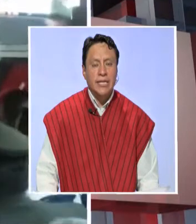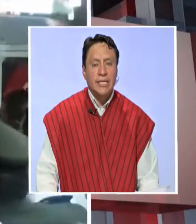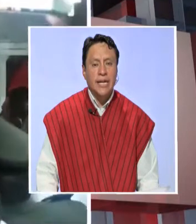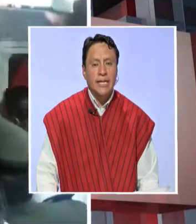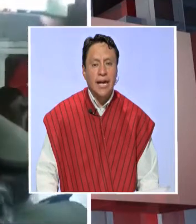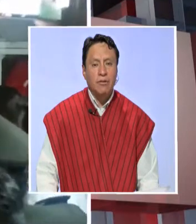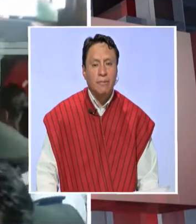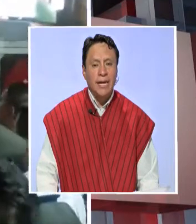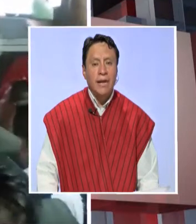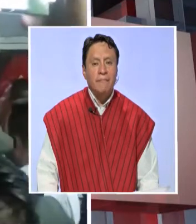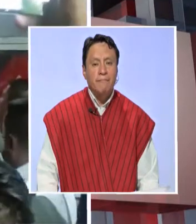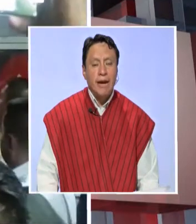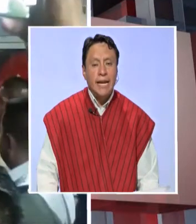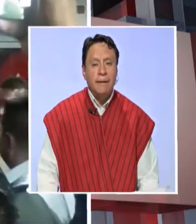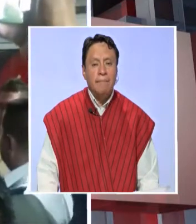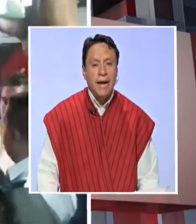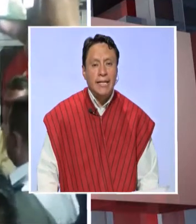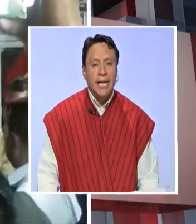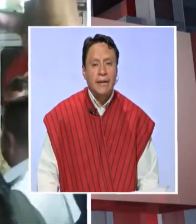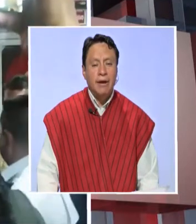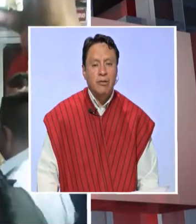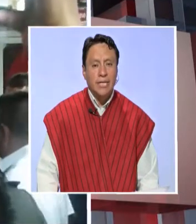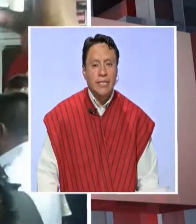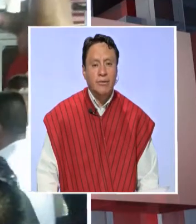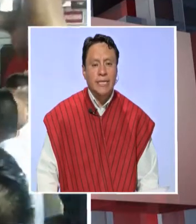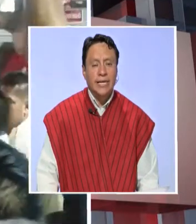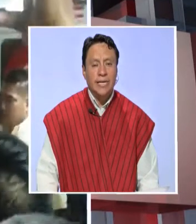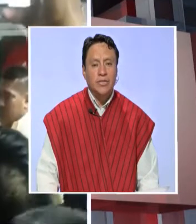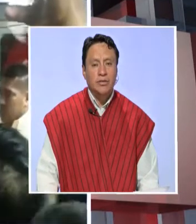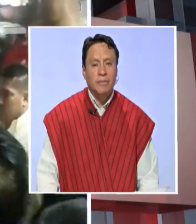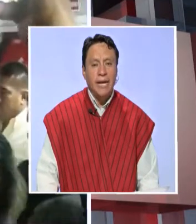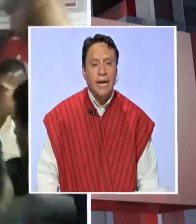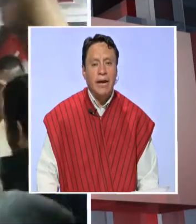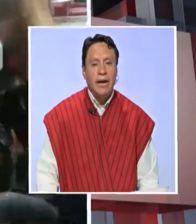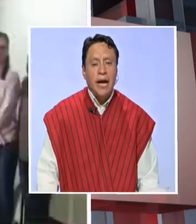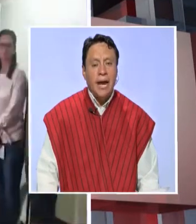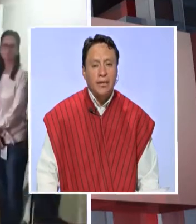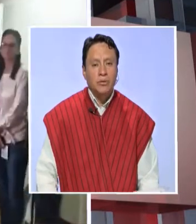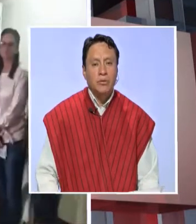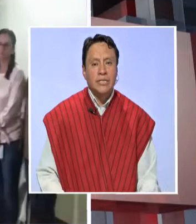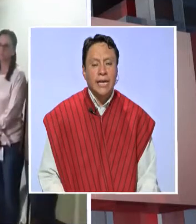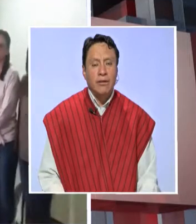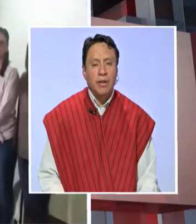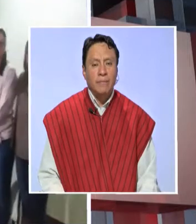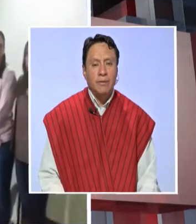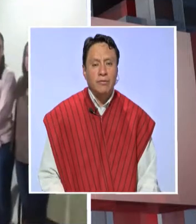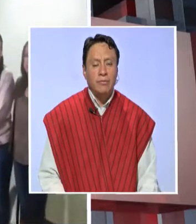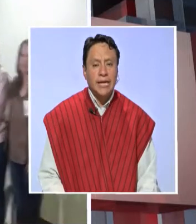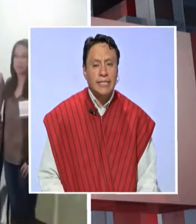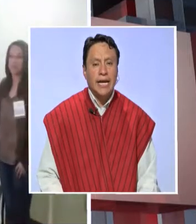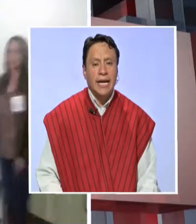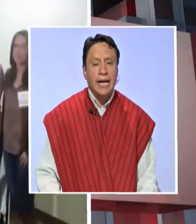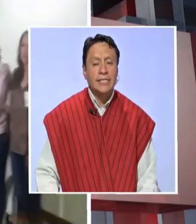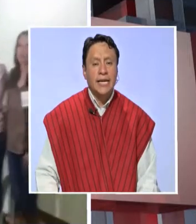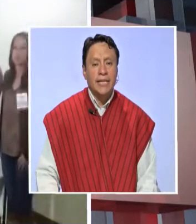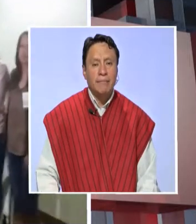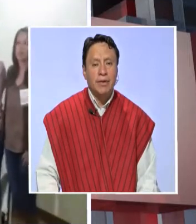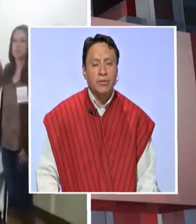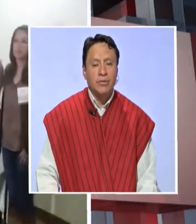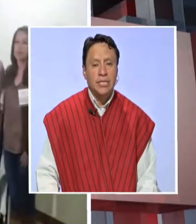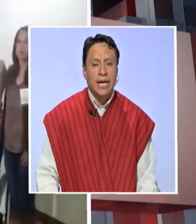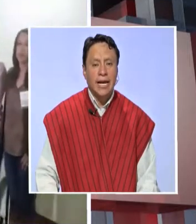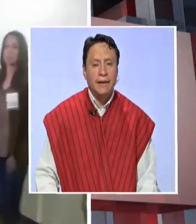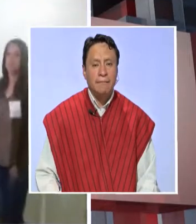Ima, Wichkashka, Tiakupi, Mana Pacta, Ima, Juchachikuna, Charinchu, Paika, Hatun, Yakikuna, Pimi, Urmashka, Kan,